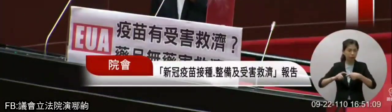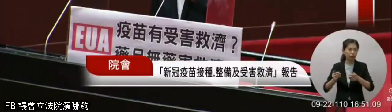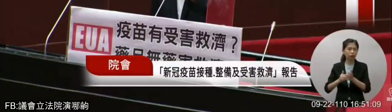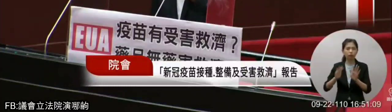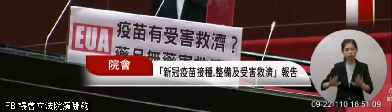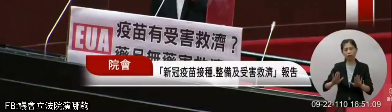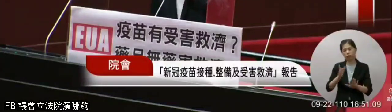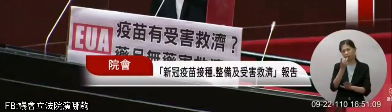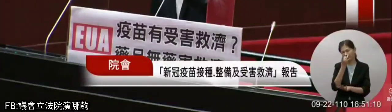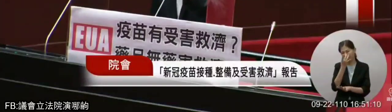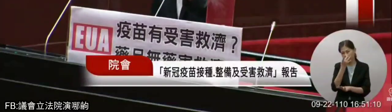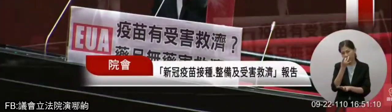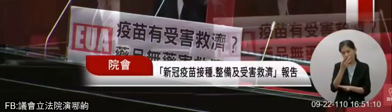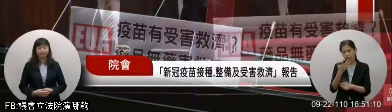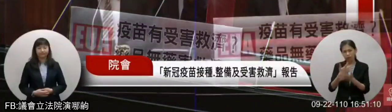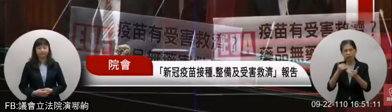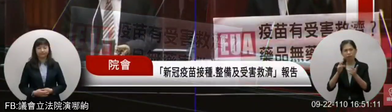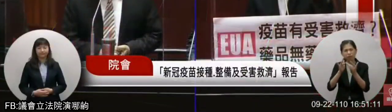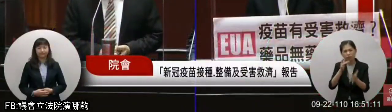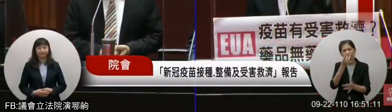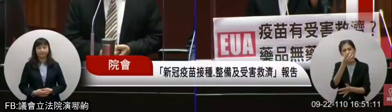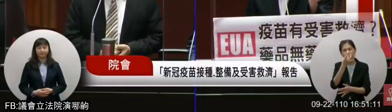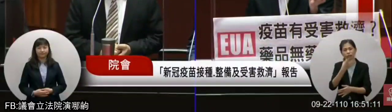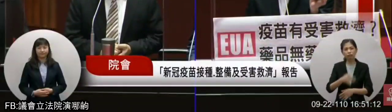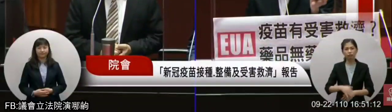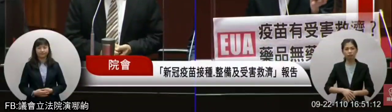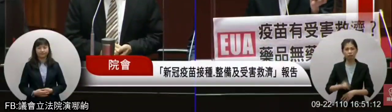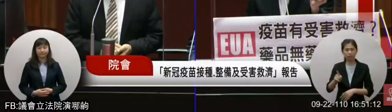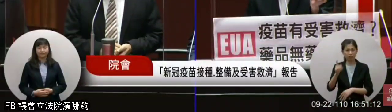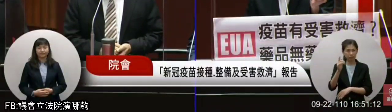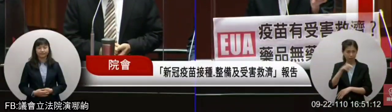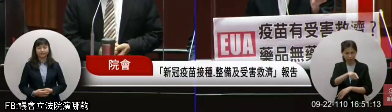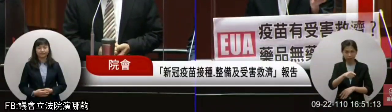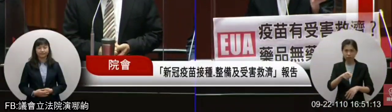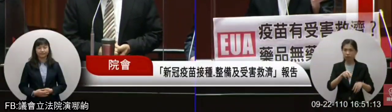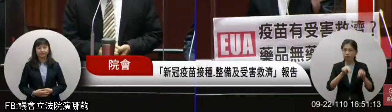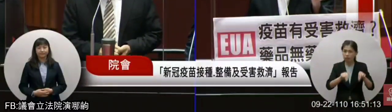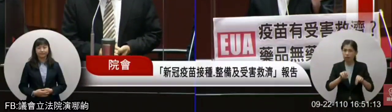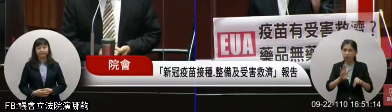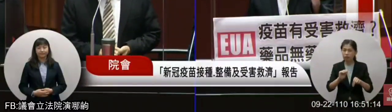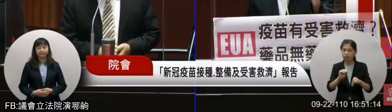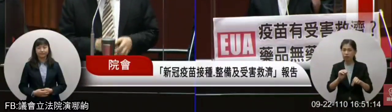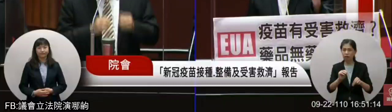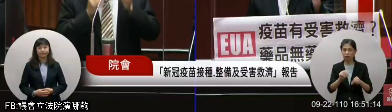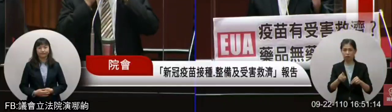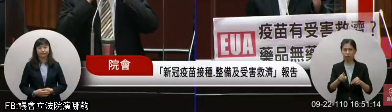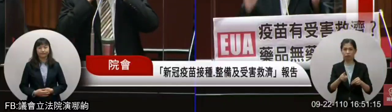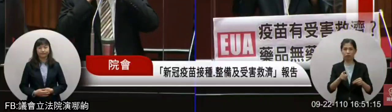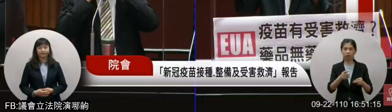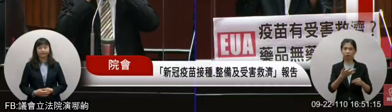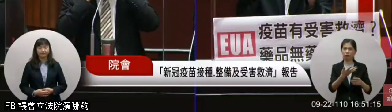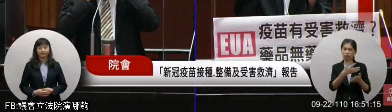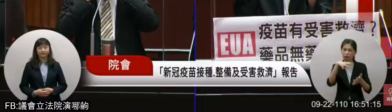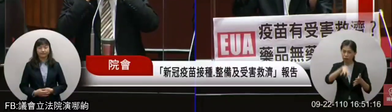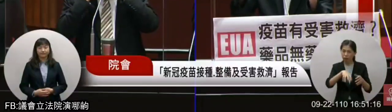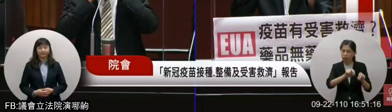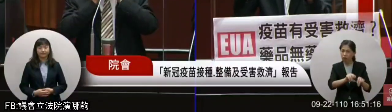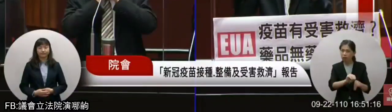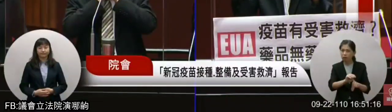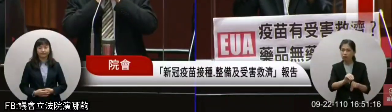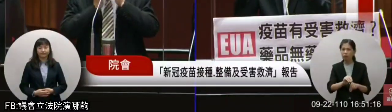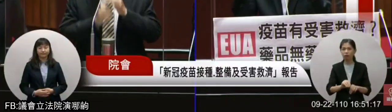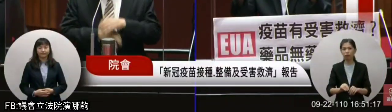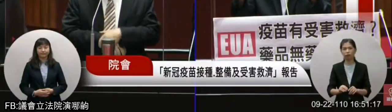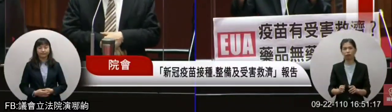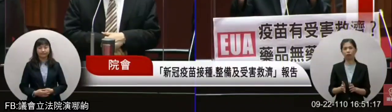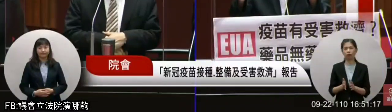去了。真的不晓得你们跟官贸到底是有签约没签约，限制性招标吧？我那每次官贸哈都是国安